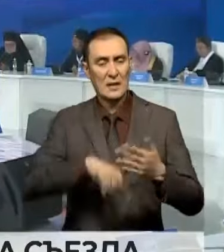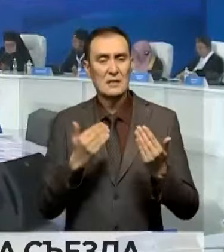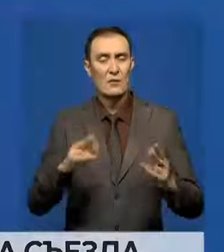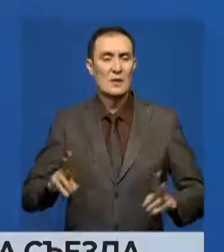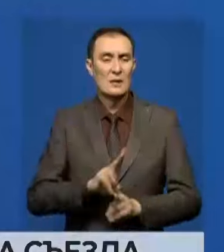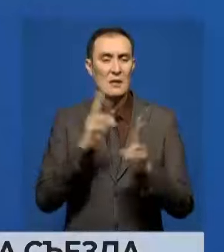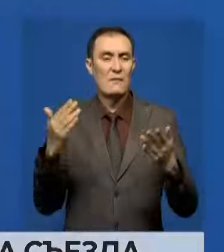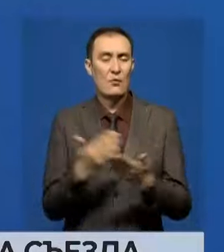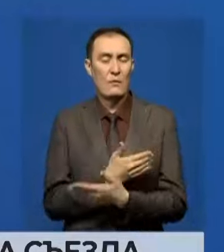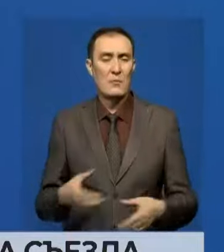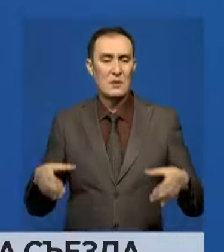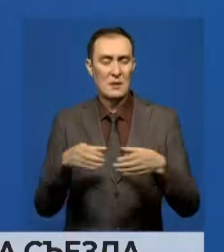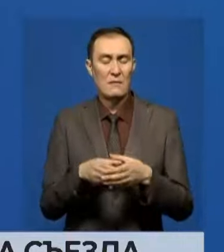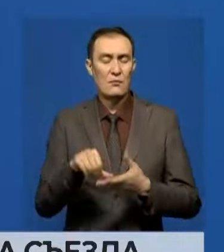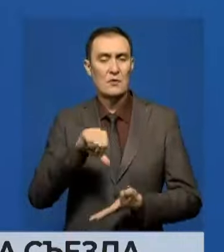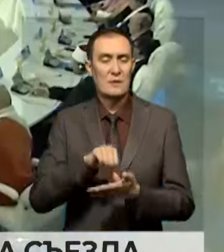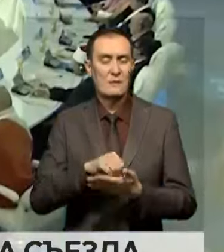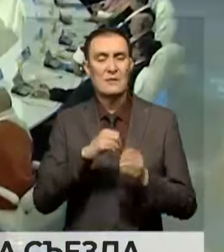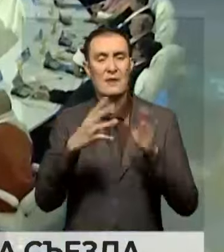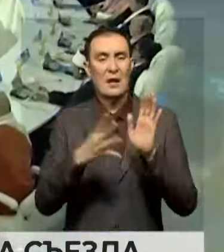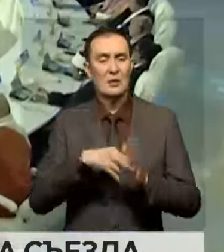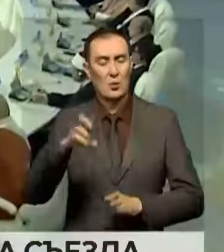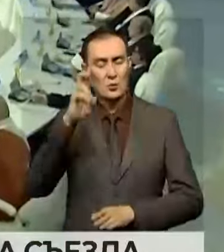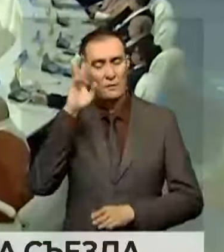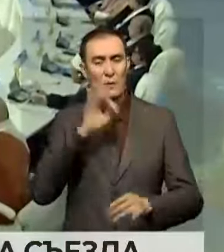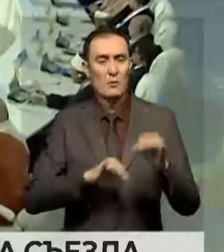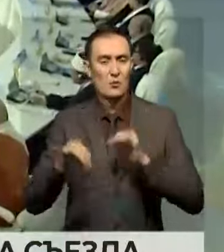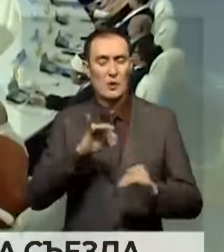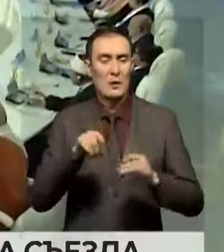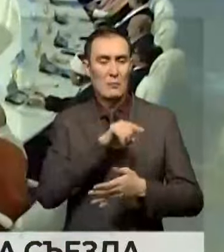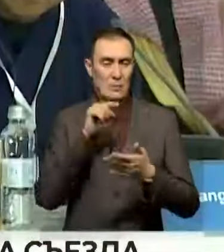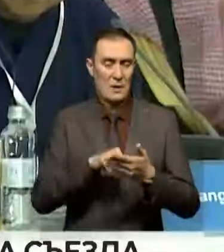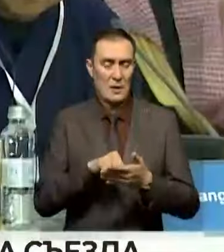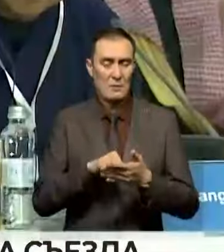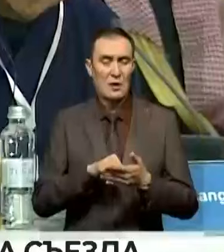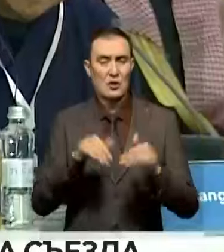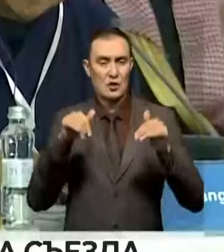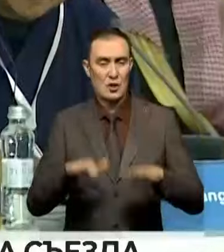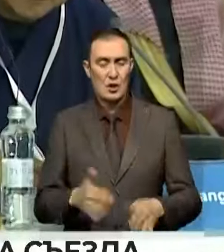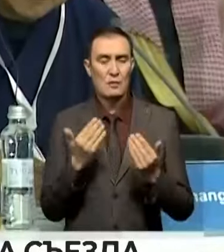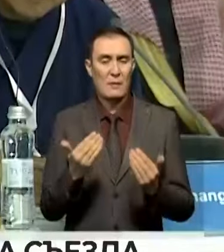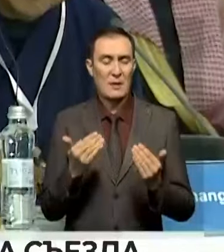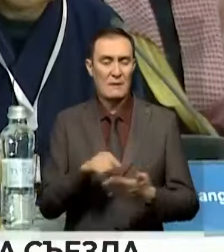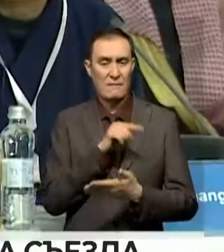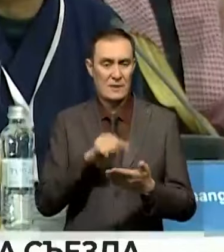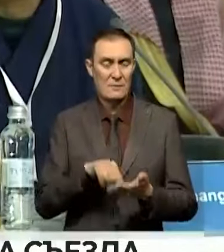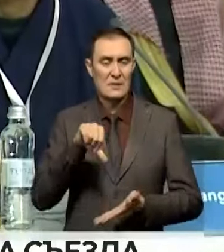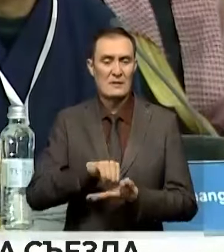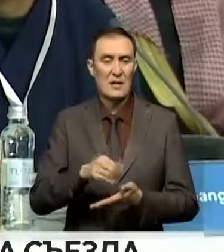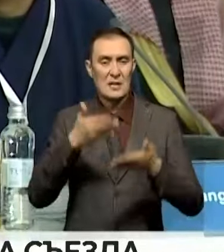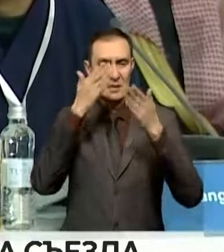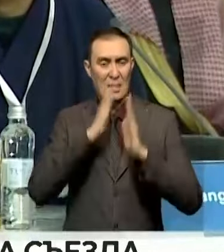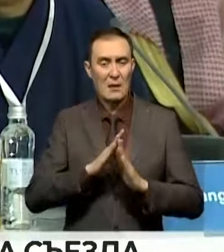Астана вновь объединила паломников мира из 19 стран для обсуждения проблем и преодоления современных вызовов. Представители